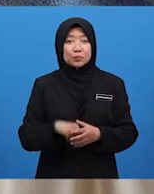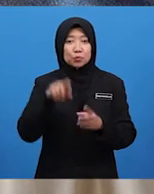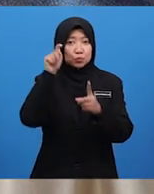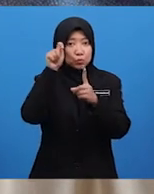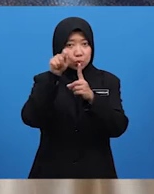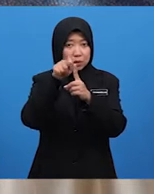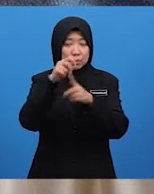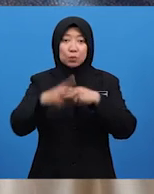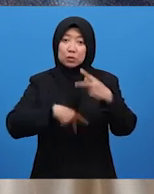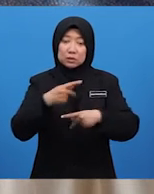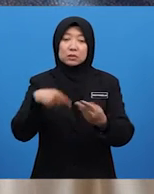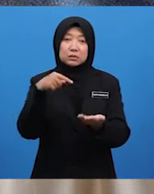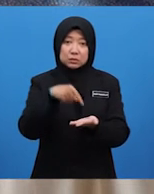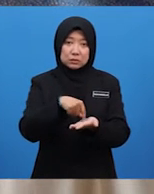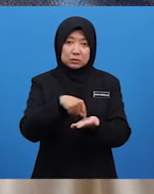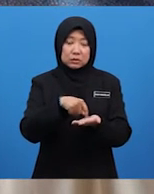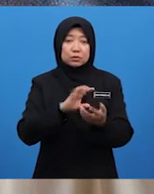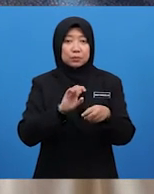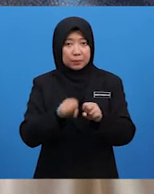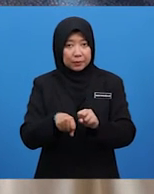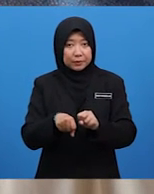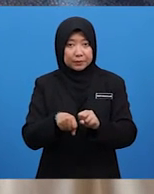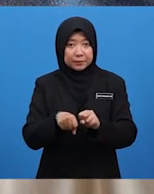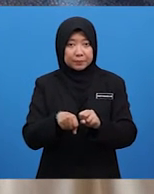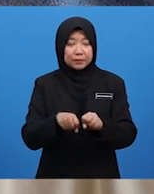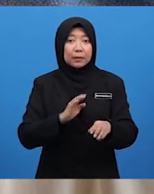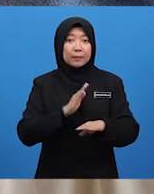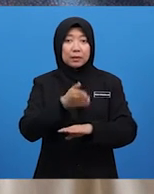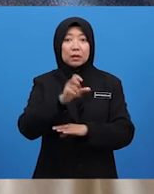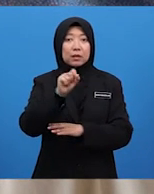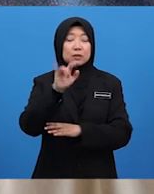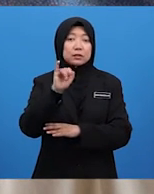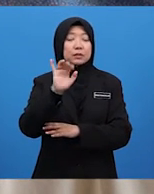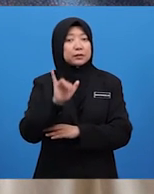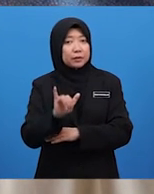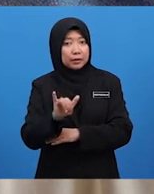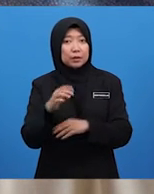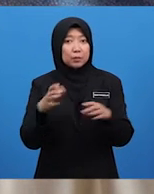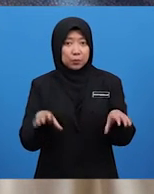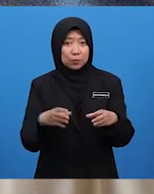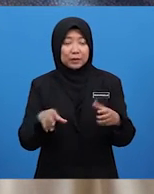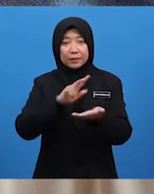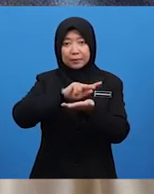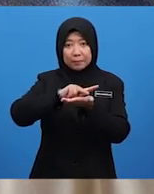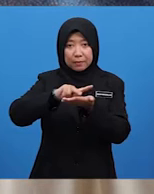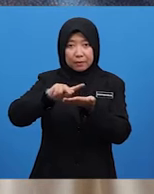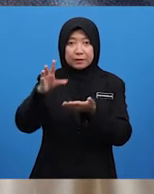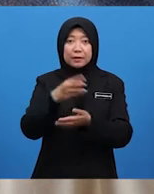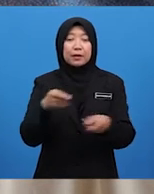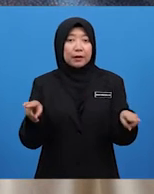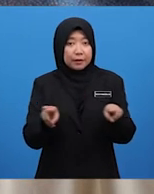Tujuan proses ini dilakukan supaya belah slip yang dihasilkan kemas dan